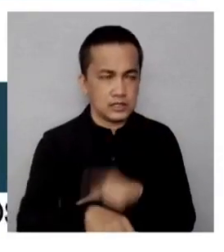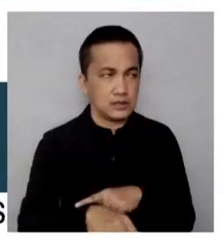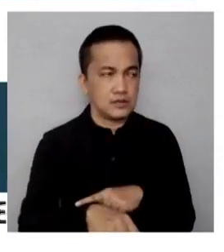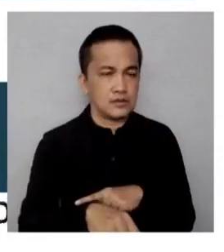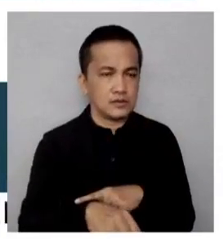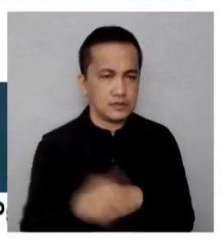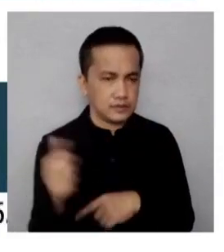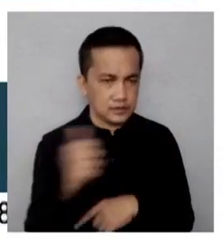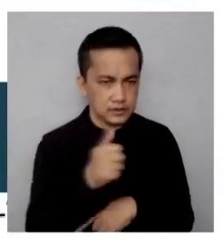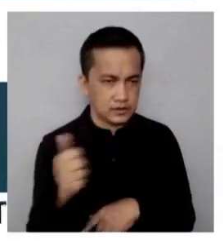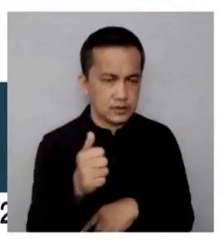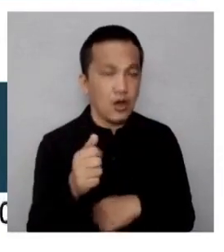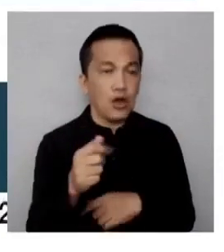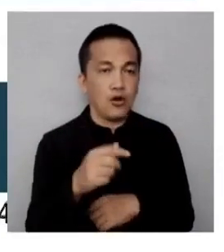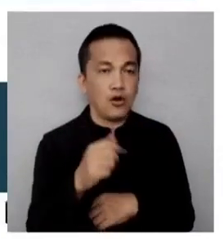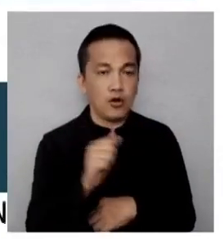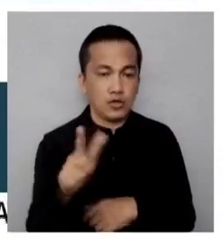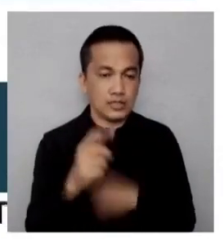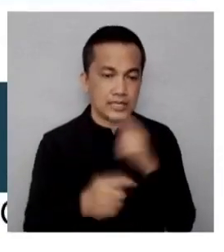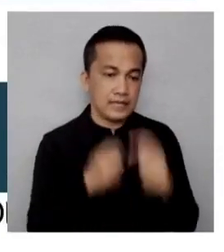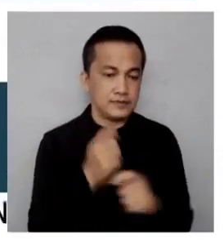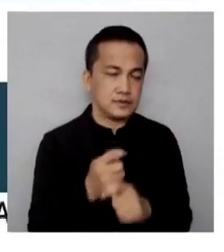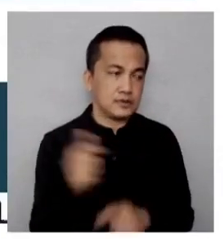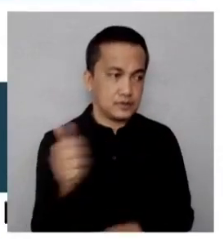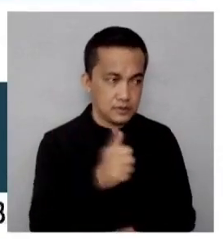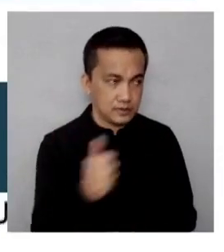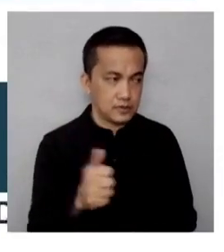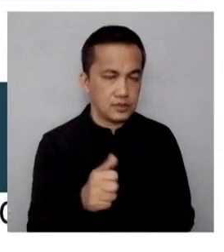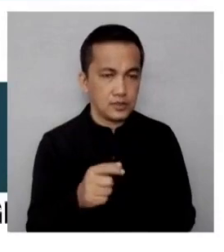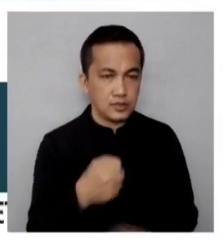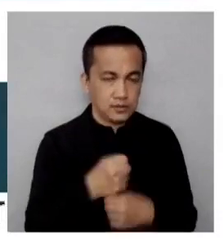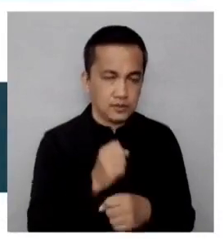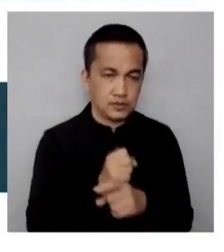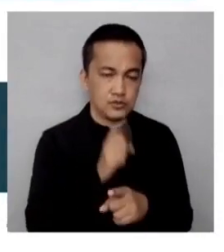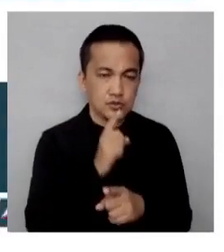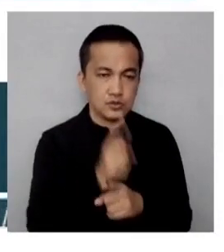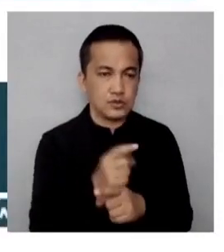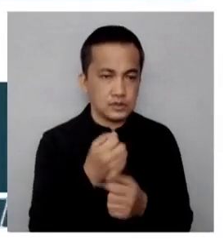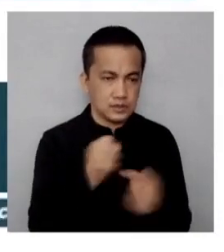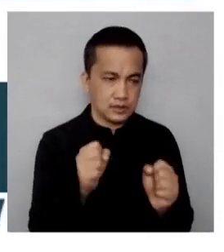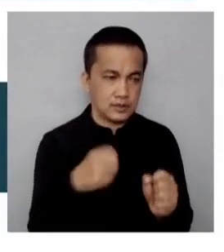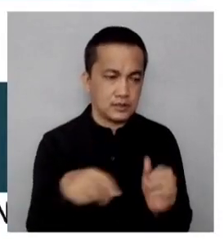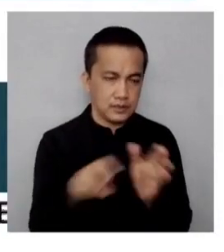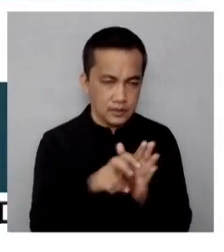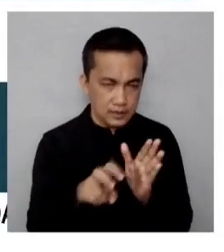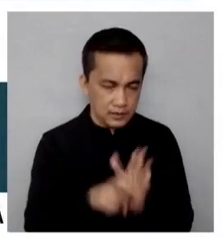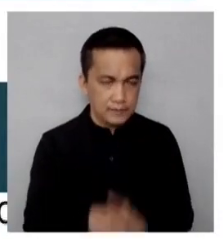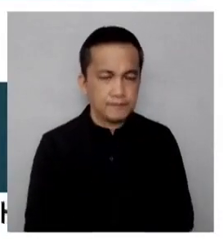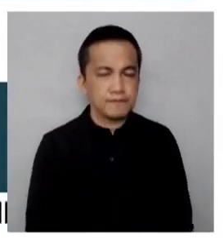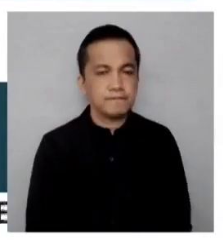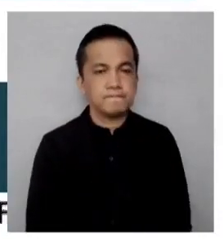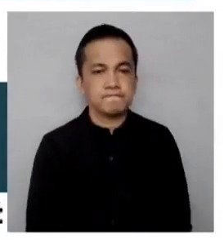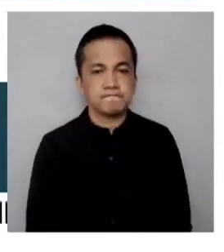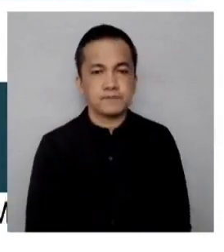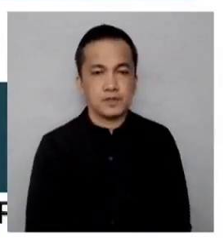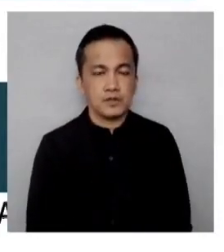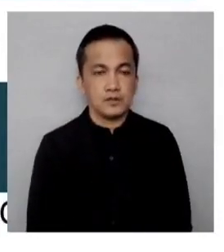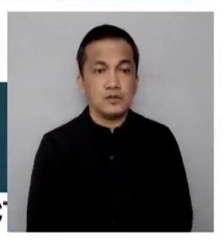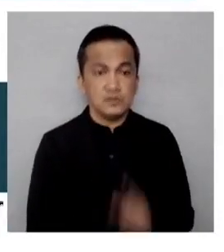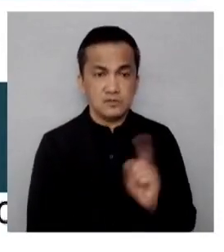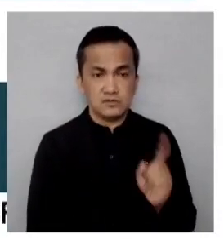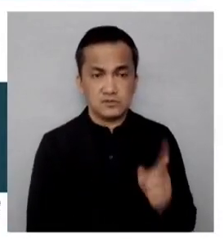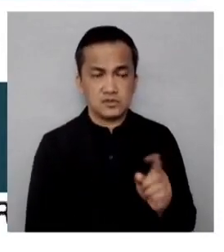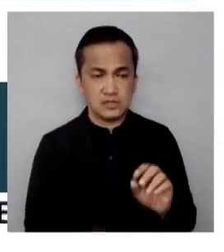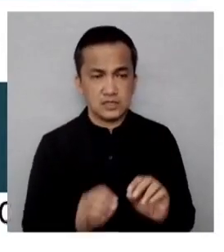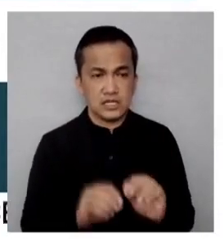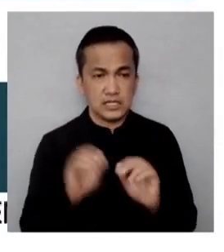in all kinds of transportation para ma-ensure talaga natin yung safety ng ating mga passengers. At talagang lagyan natin talaga ng